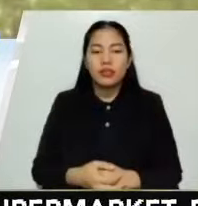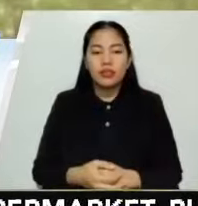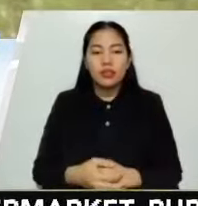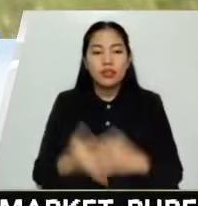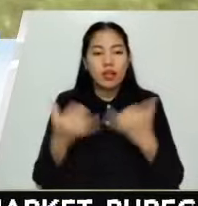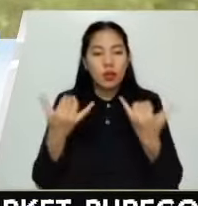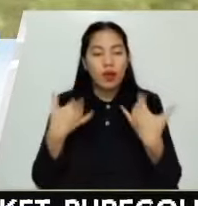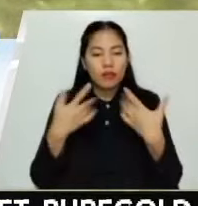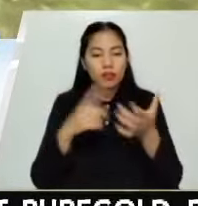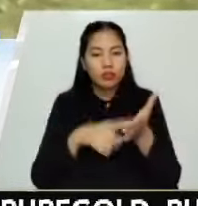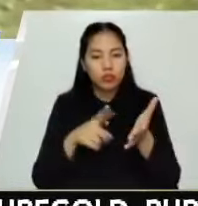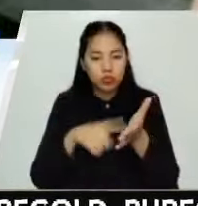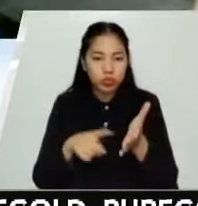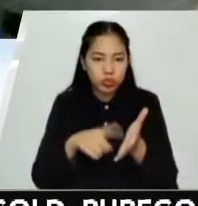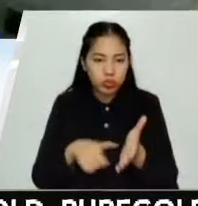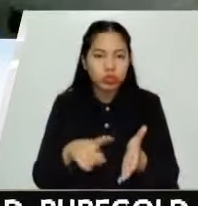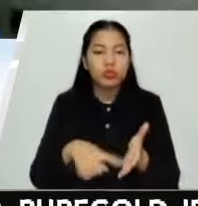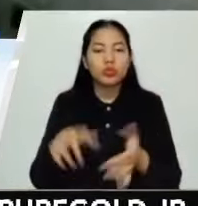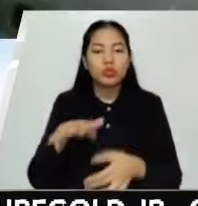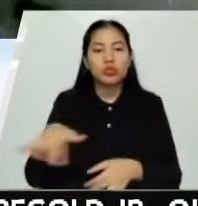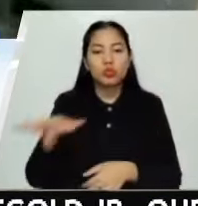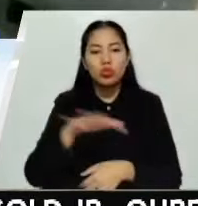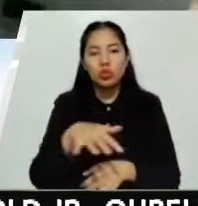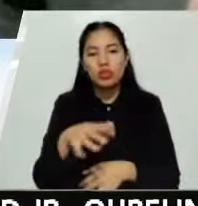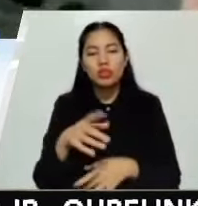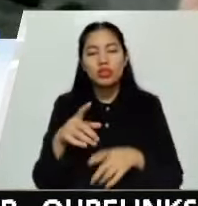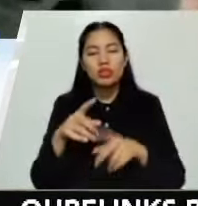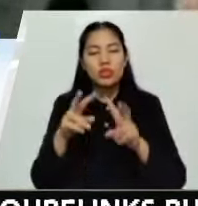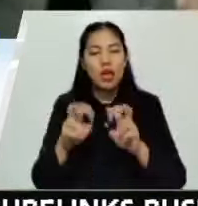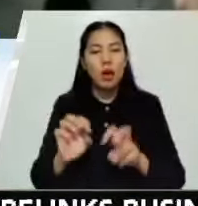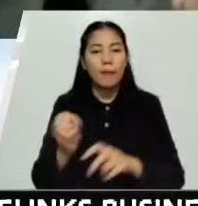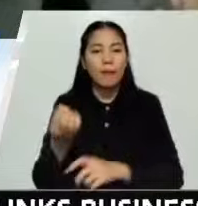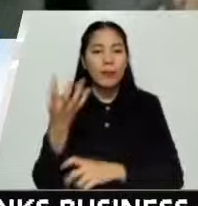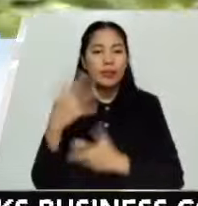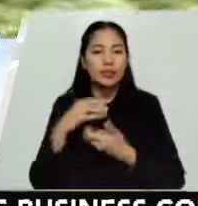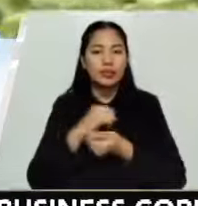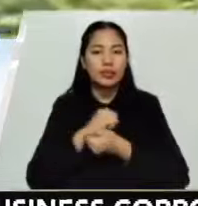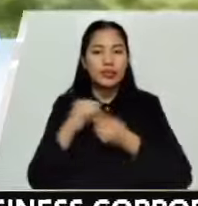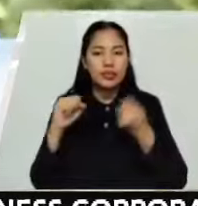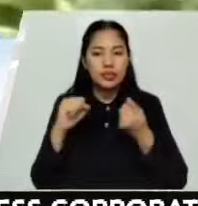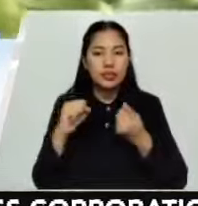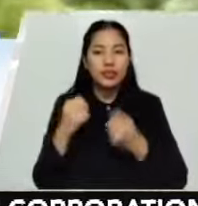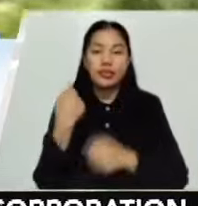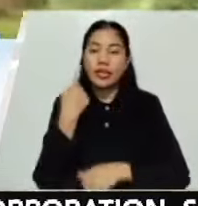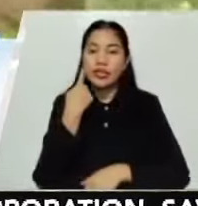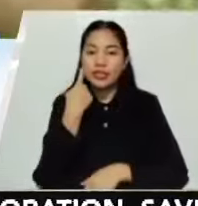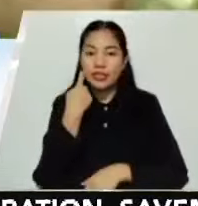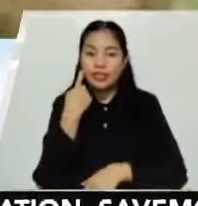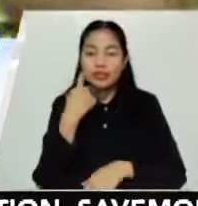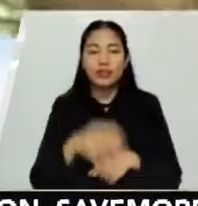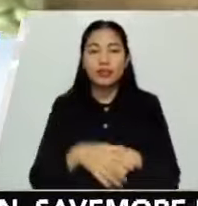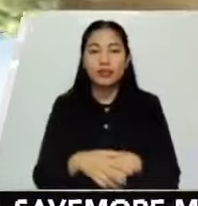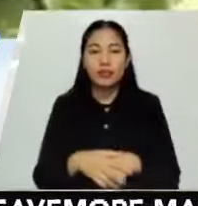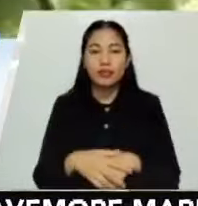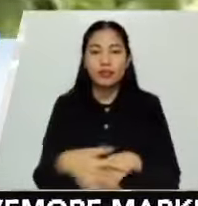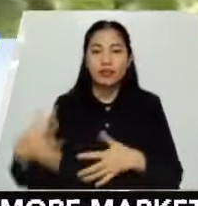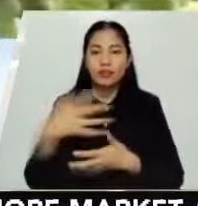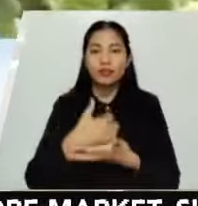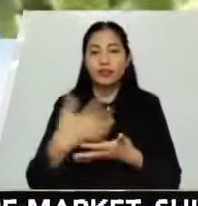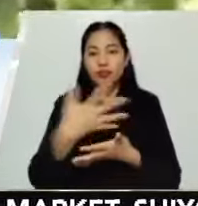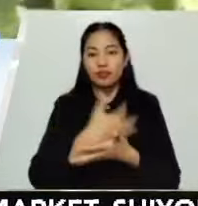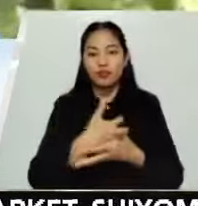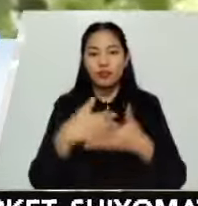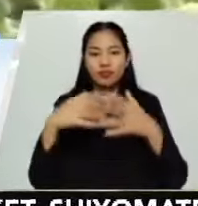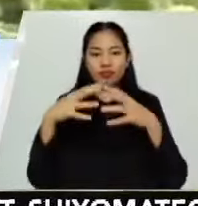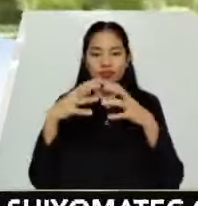ina alam rin ang halaga ng pinsala naabutan natin kanina Ang mga magsasaka na nagha-hang mga tanim nilang repolyo ibabyahe